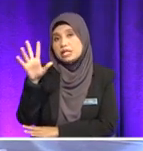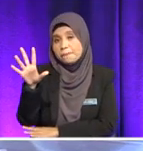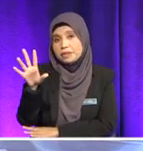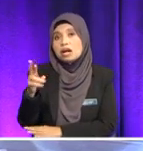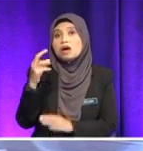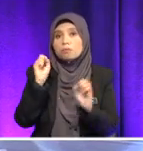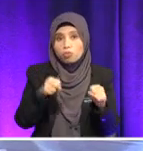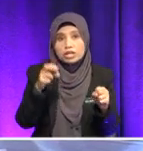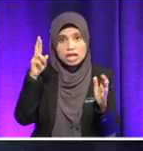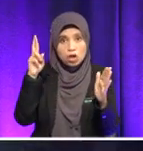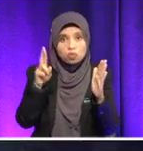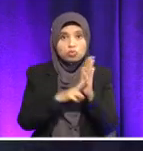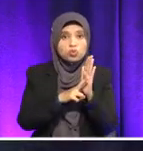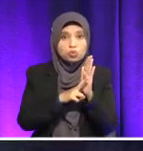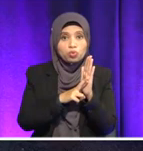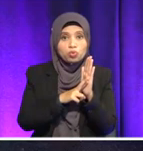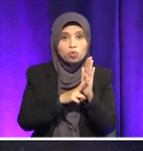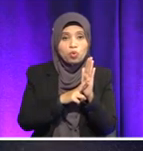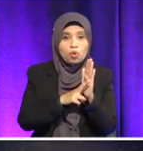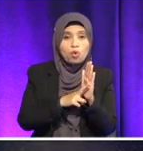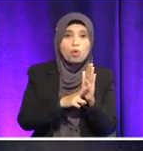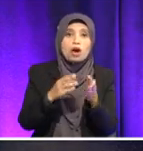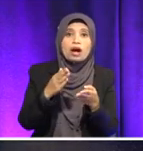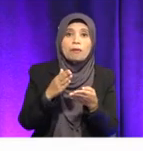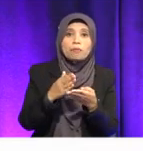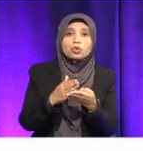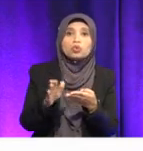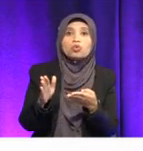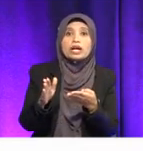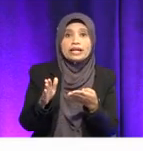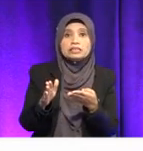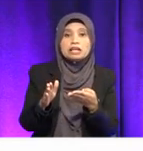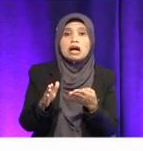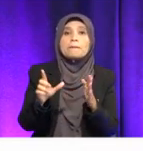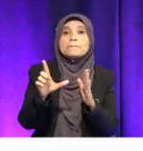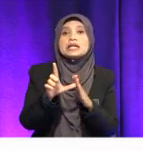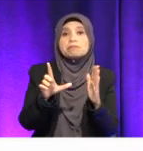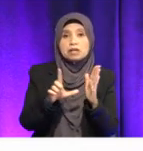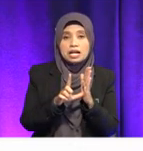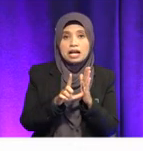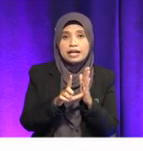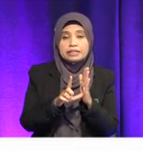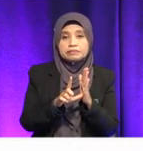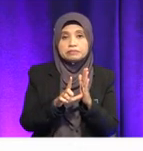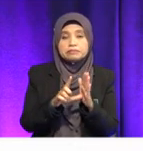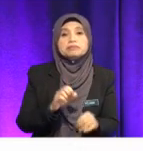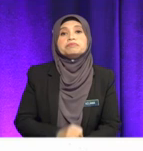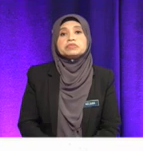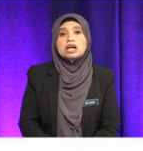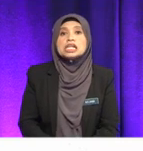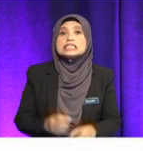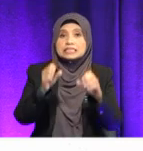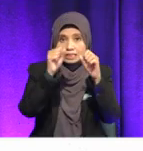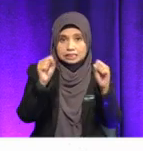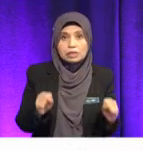duduk di situ Ini adalah potongan daripada pelembagaannya sebenarnya jadi dalam pengamalan Raja berpelukan dan sistem demokrasi